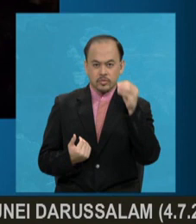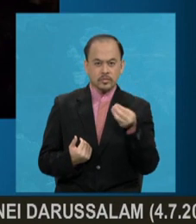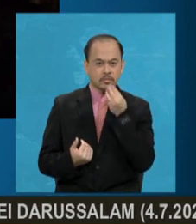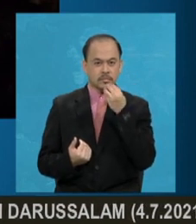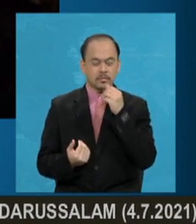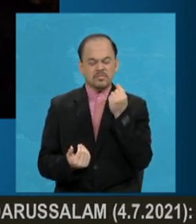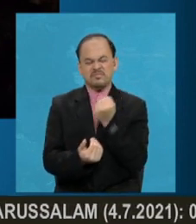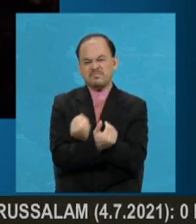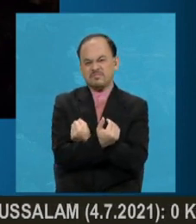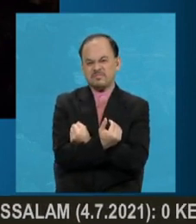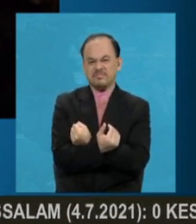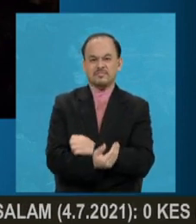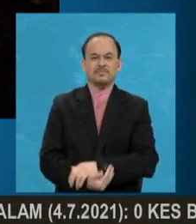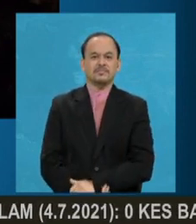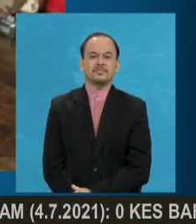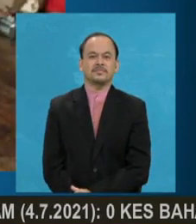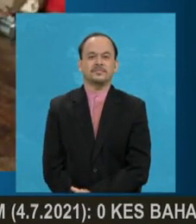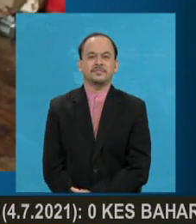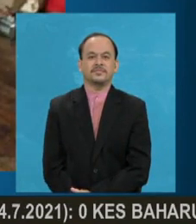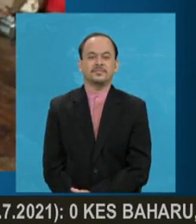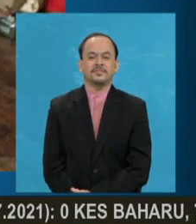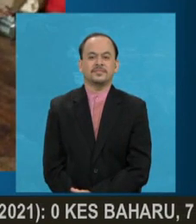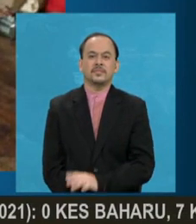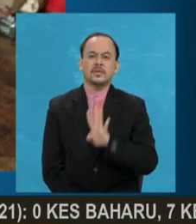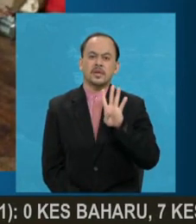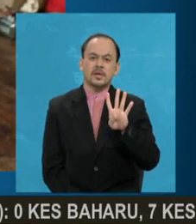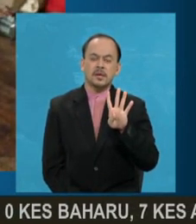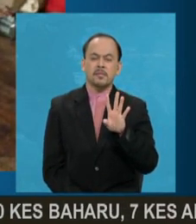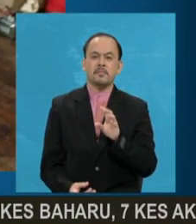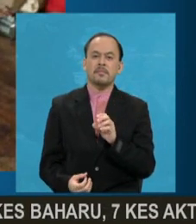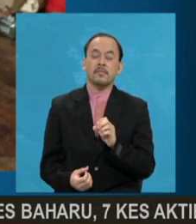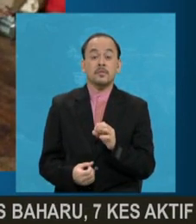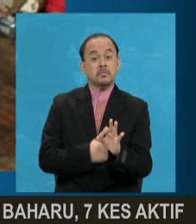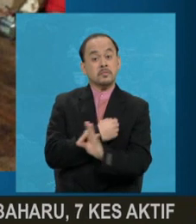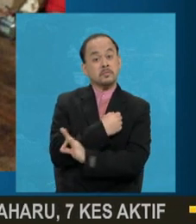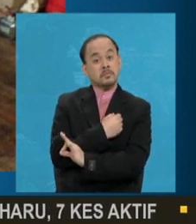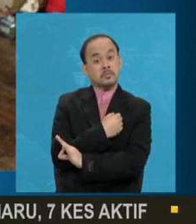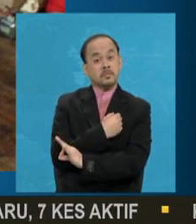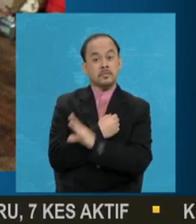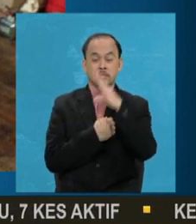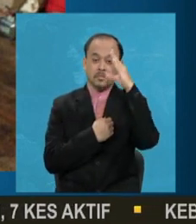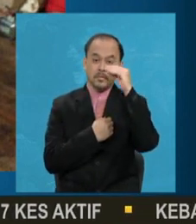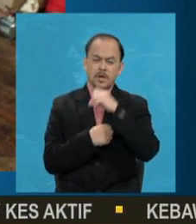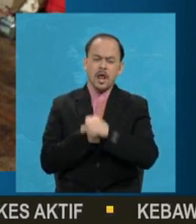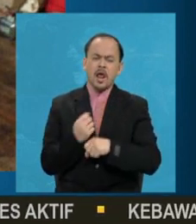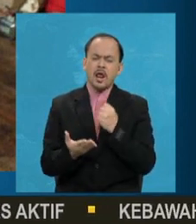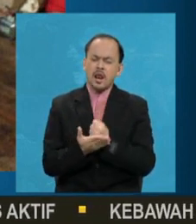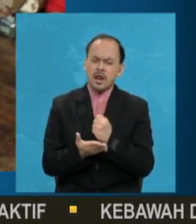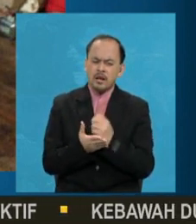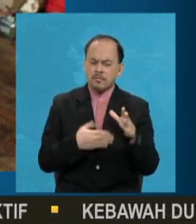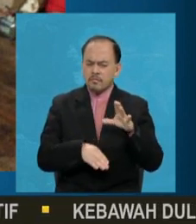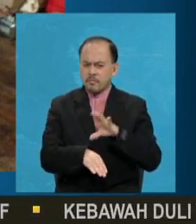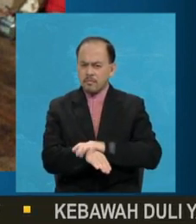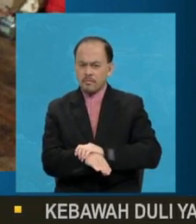terkawal Hai sementara itu empat orang warga negara asing juga ditahan oleh pihak jabatan custom dan